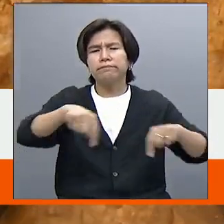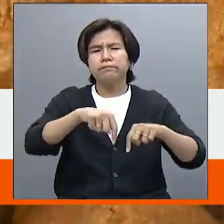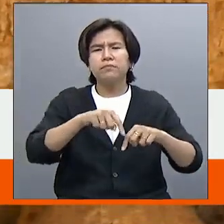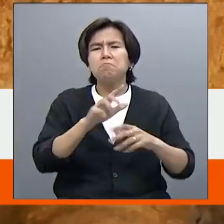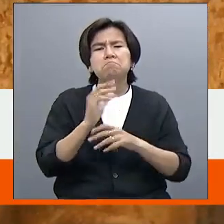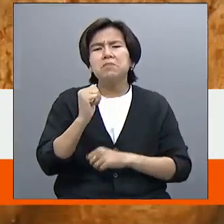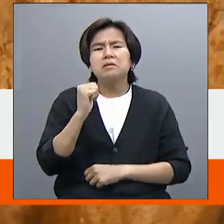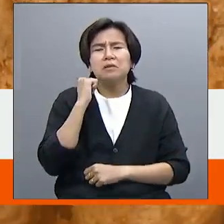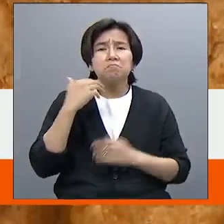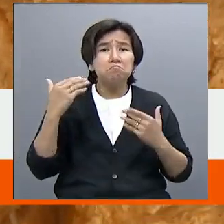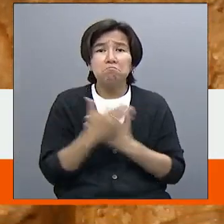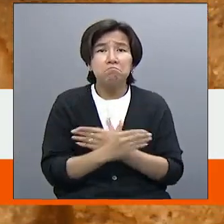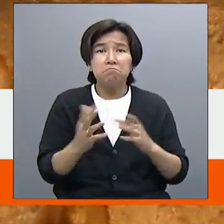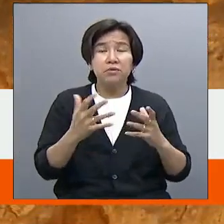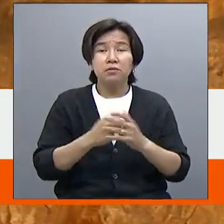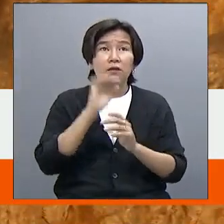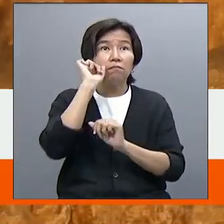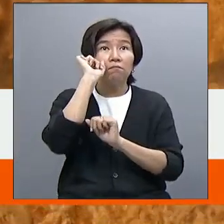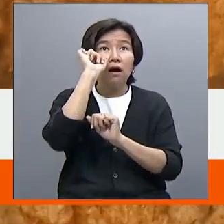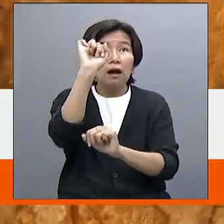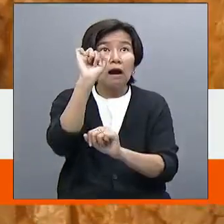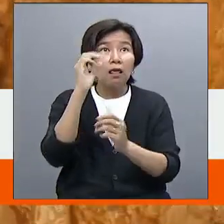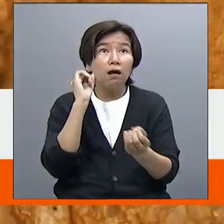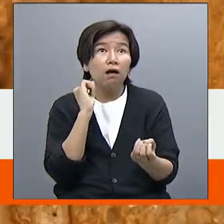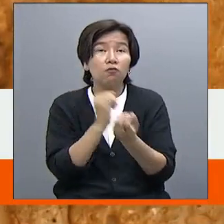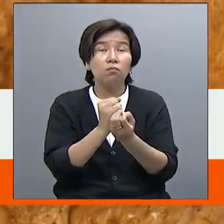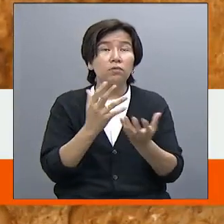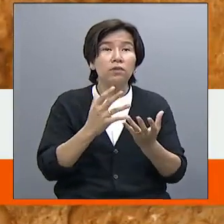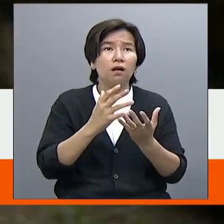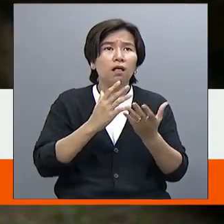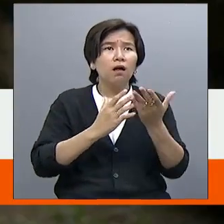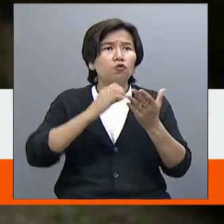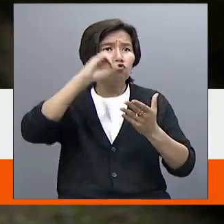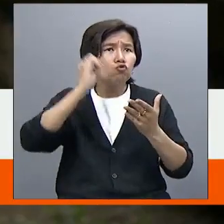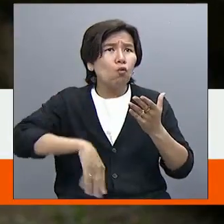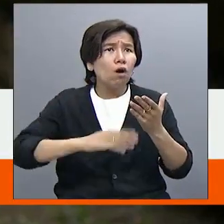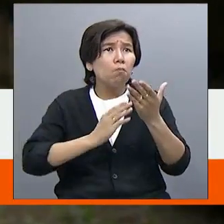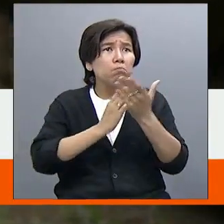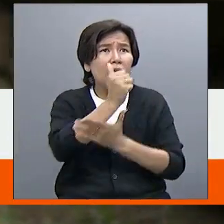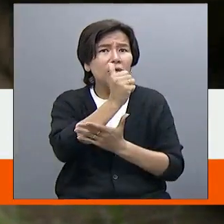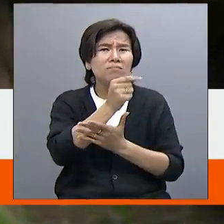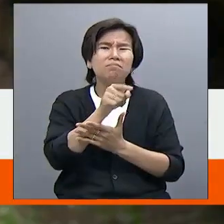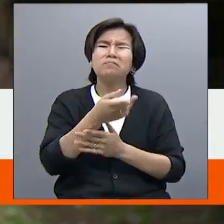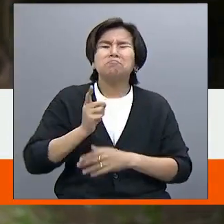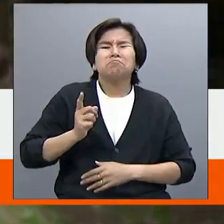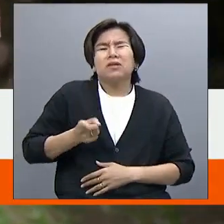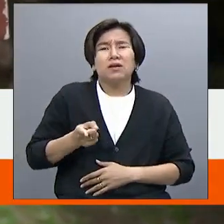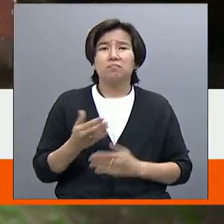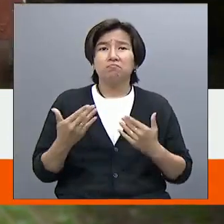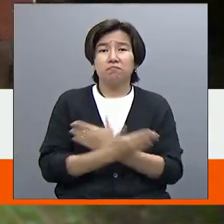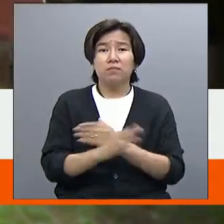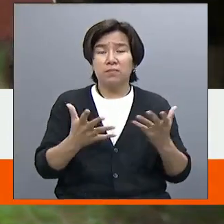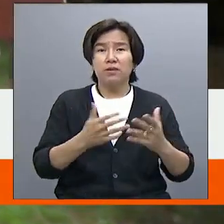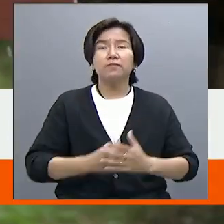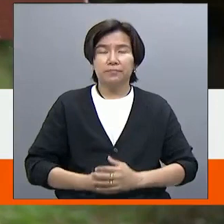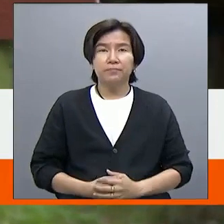ผันไปแบบประกาศแล้วเสียไอ้โน่นประกาศแล้วไม่ได้นี่มันมันไม่ใช่อย่างนั้นนะมันถึงจะประกาศหรือไม่ประกาศ